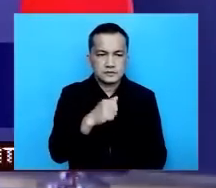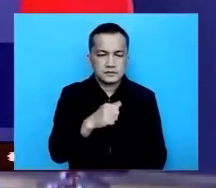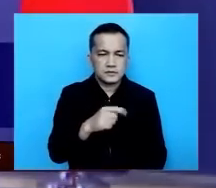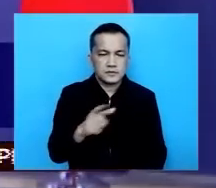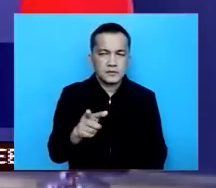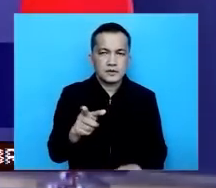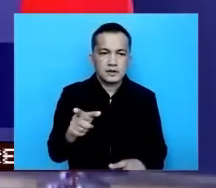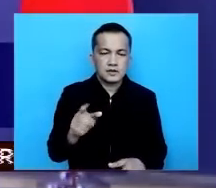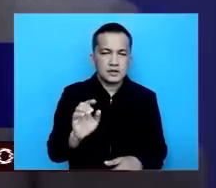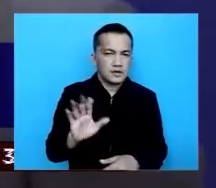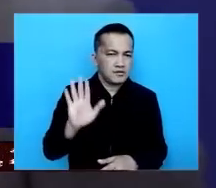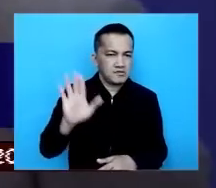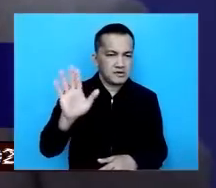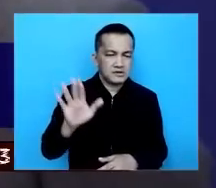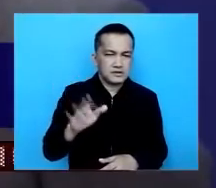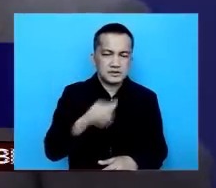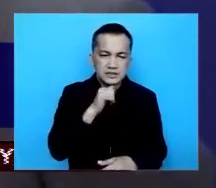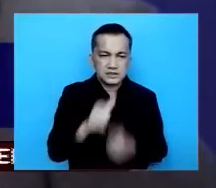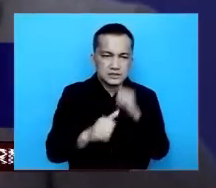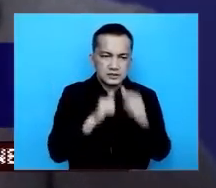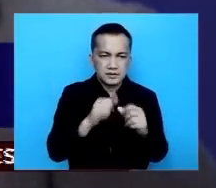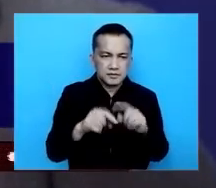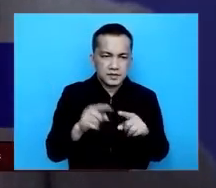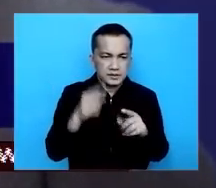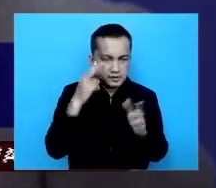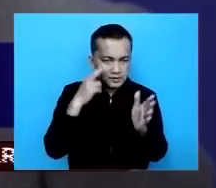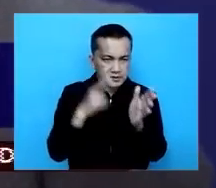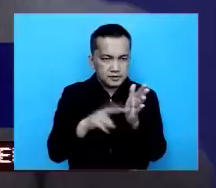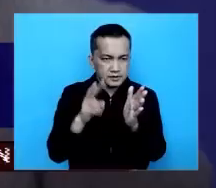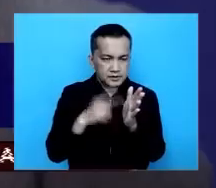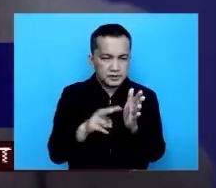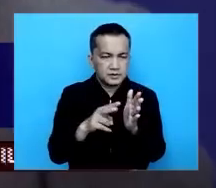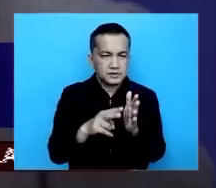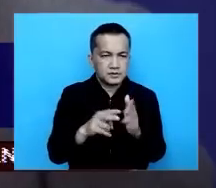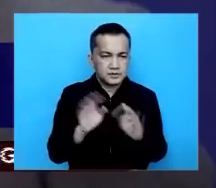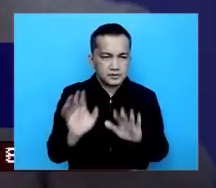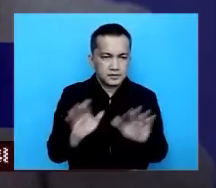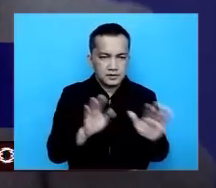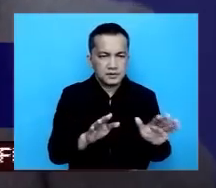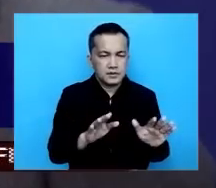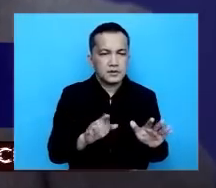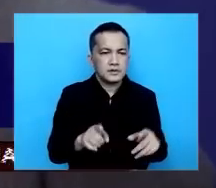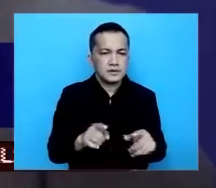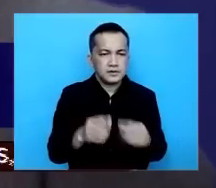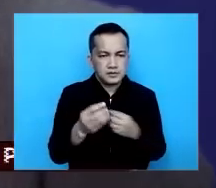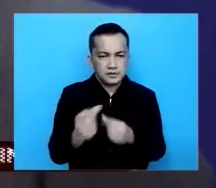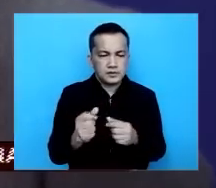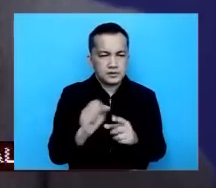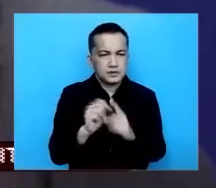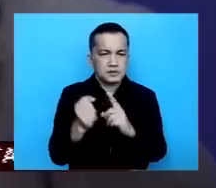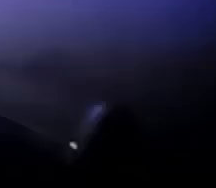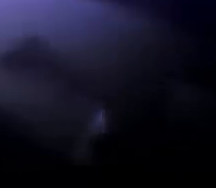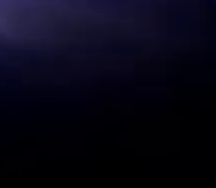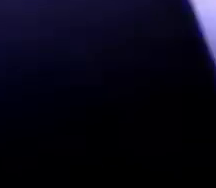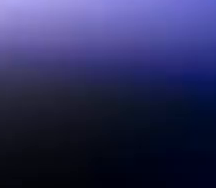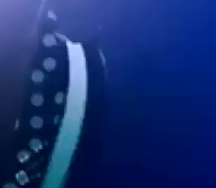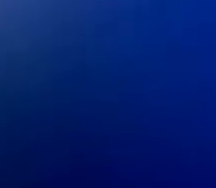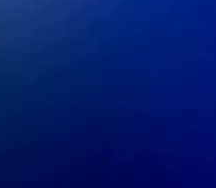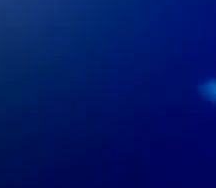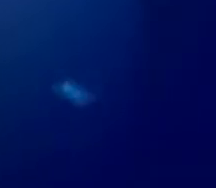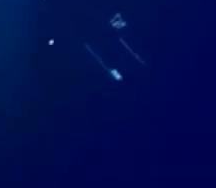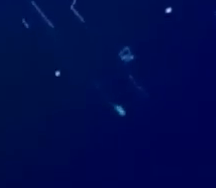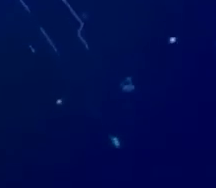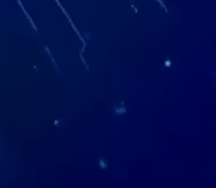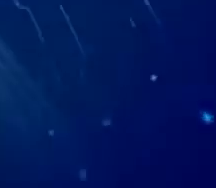kanila ang spy balloon pero bine-verify raw nila ito. Maging kalmado lamang daw sa pag-resolba ng sitwasyon.